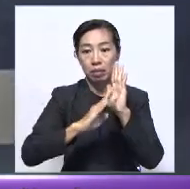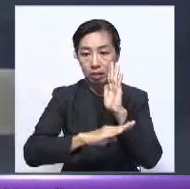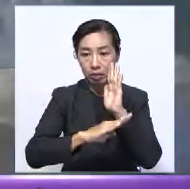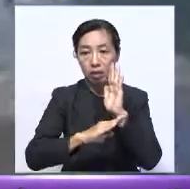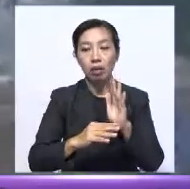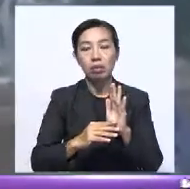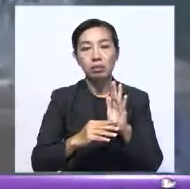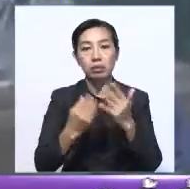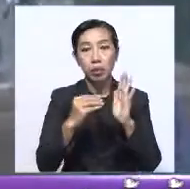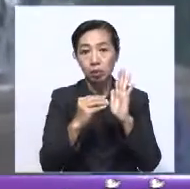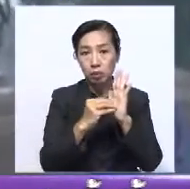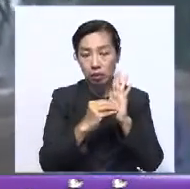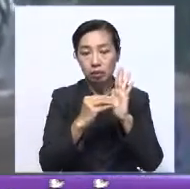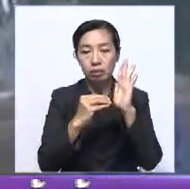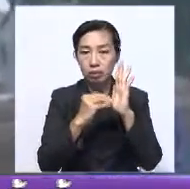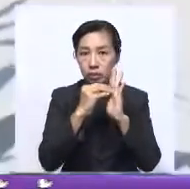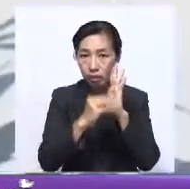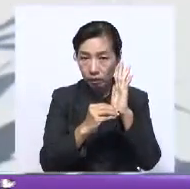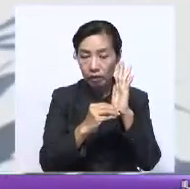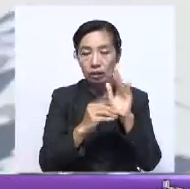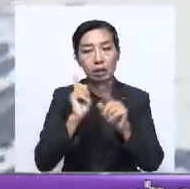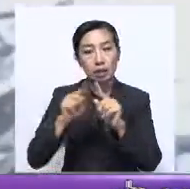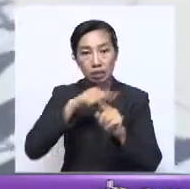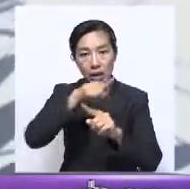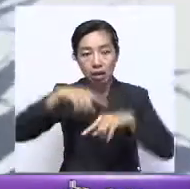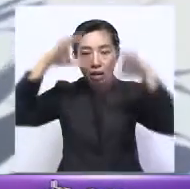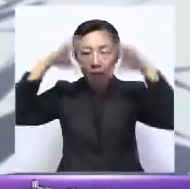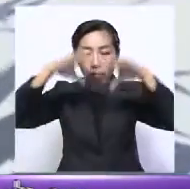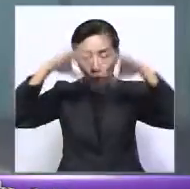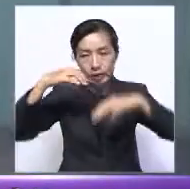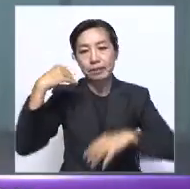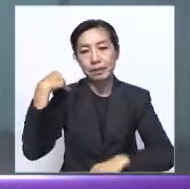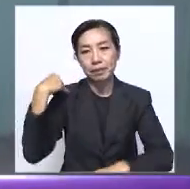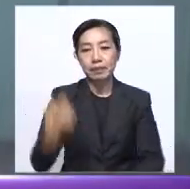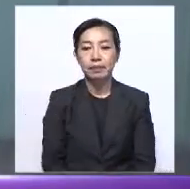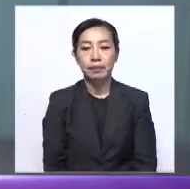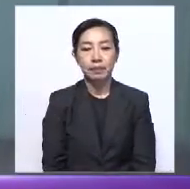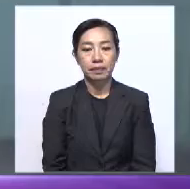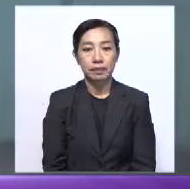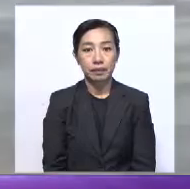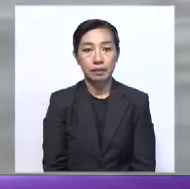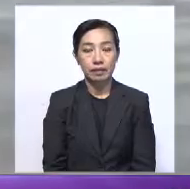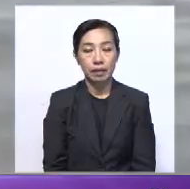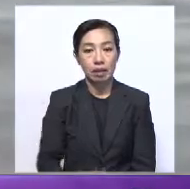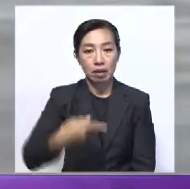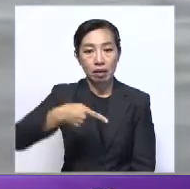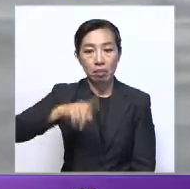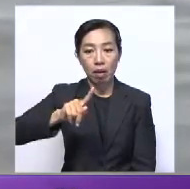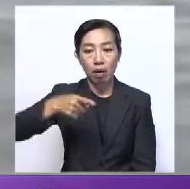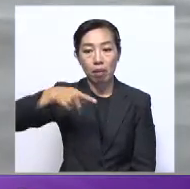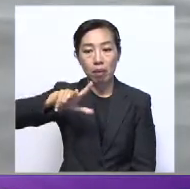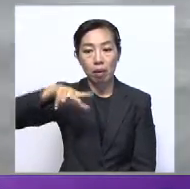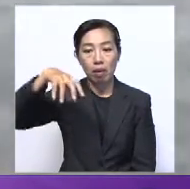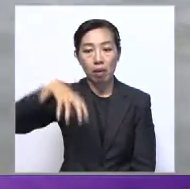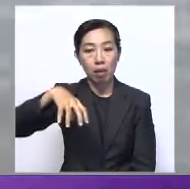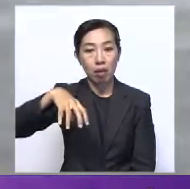ออกรวมทั้งกรุงเทพมหานครและปริมณฑลมีฝนกระจายค่ะขณะที่กรมป้องกันและบรรเทาสาธารณภัย